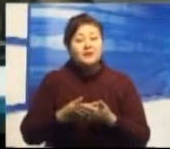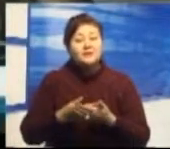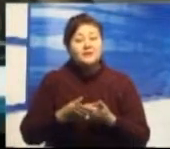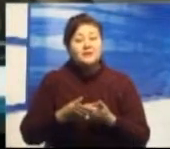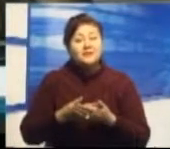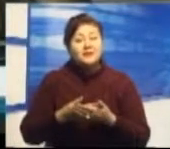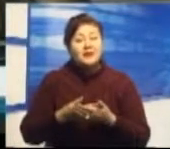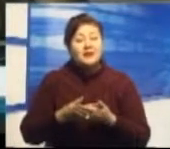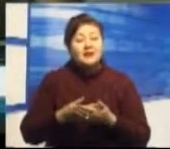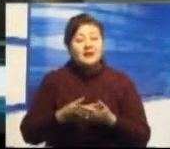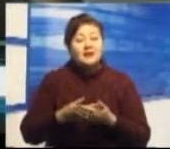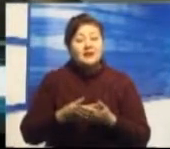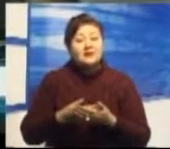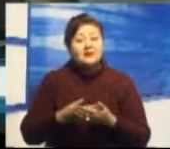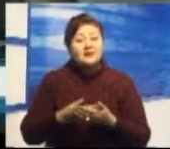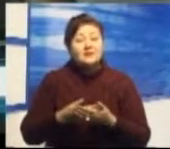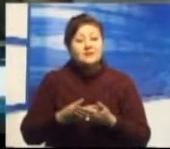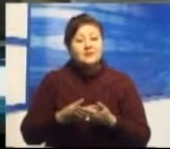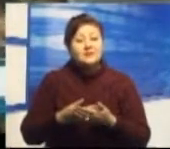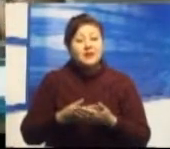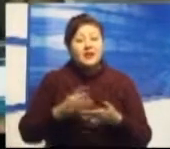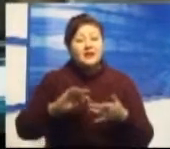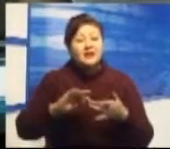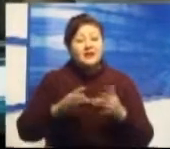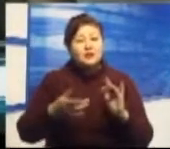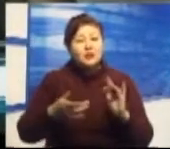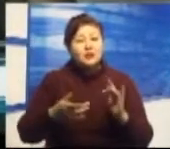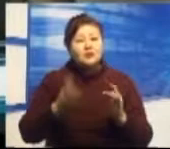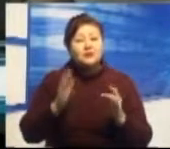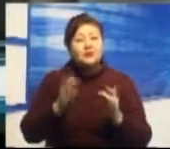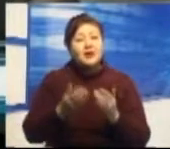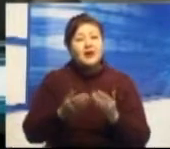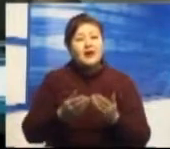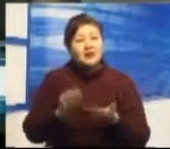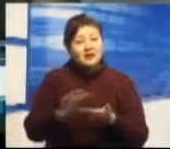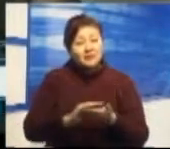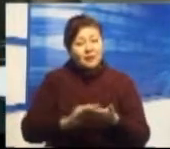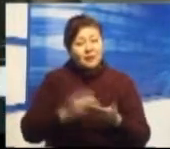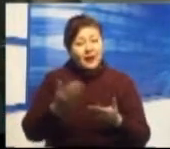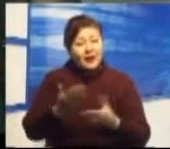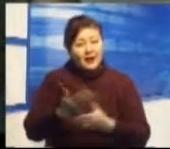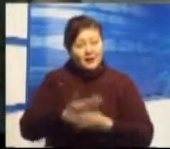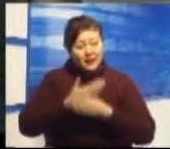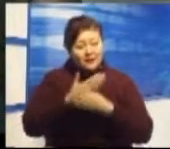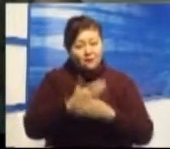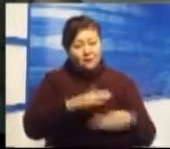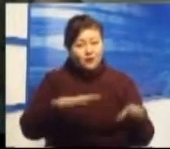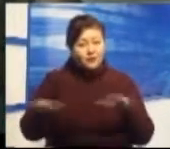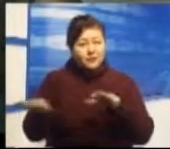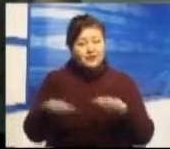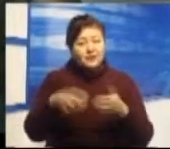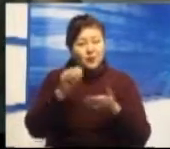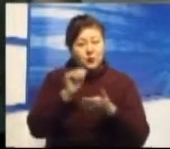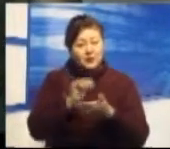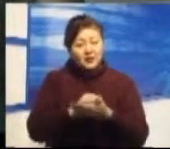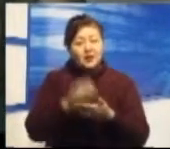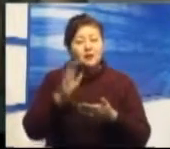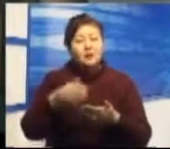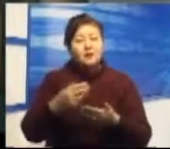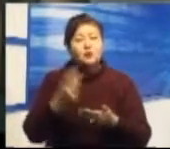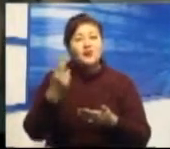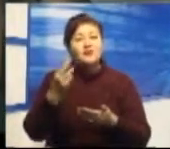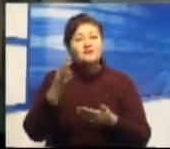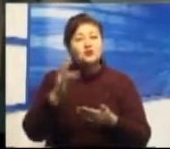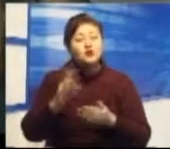жеке тұлғалар келеді. Оларға электронды өтініш беруге көмектесеміз. Одан кейін олар осы өтінішпен халыққа қызмет көрсету